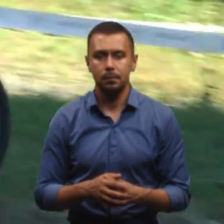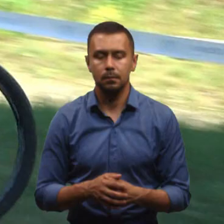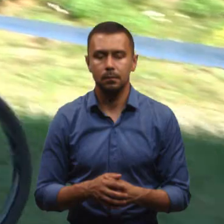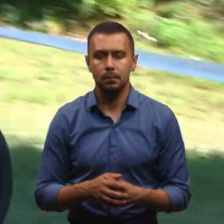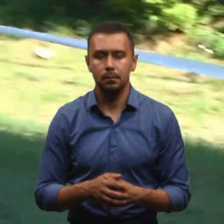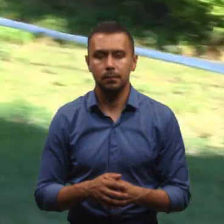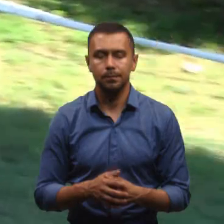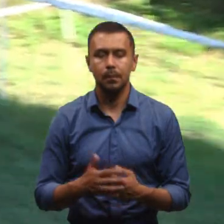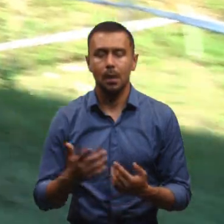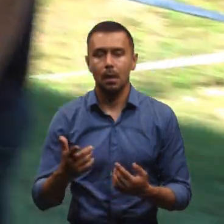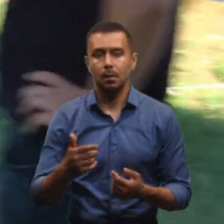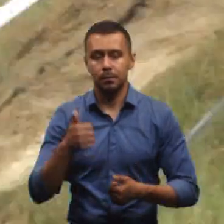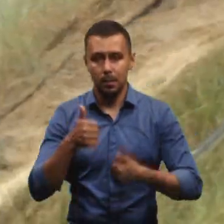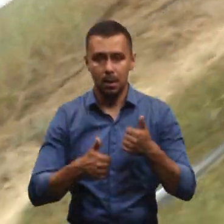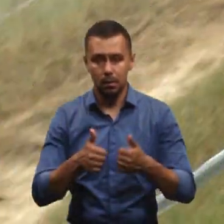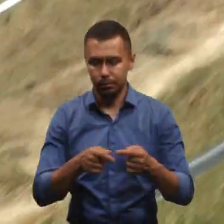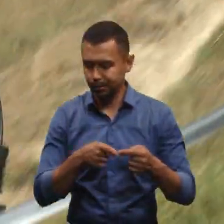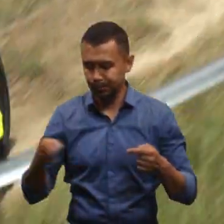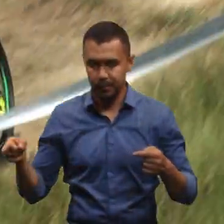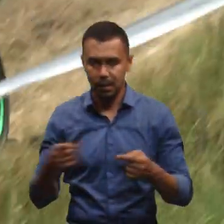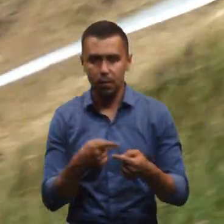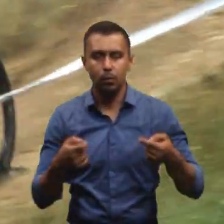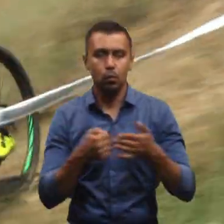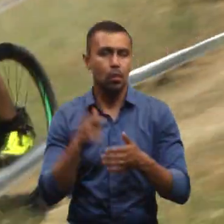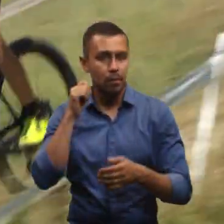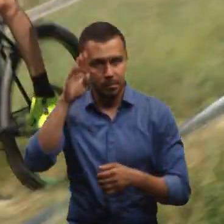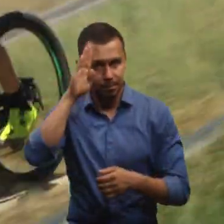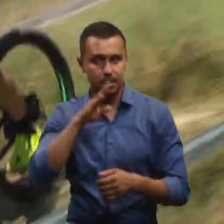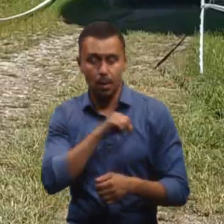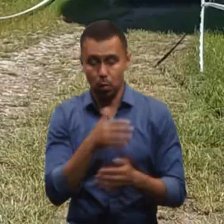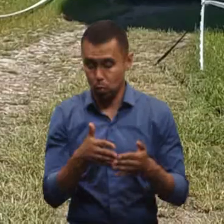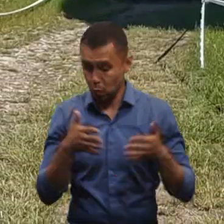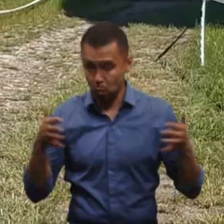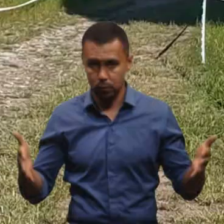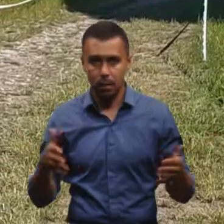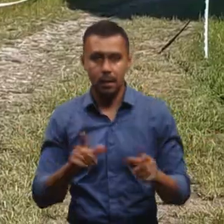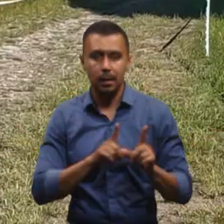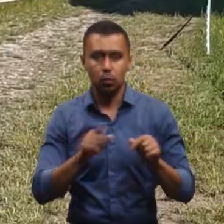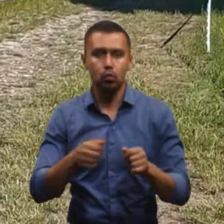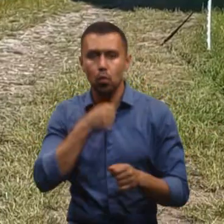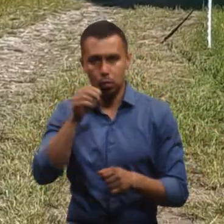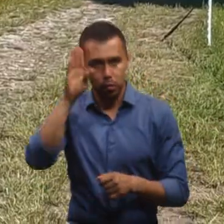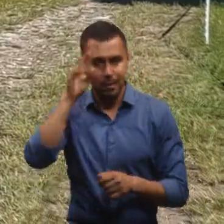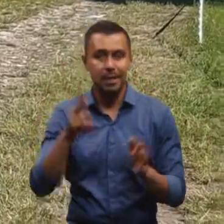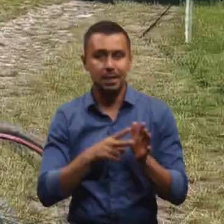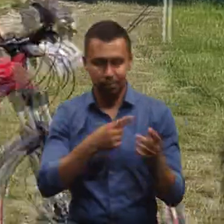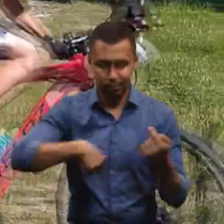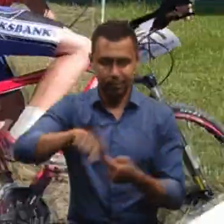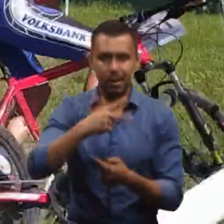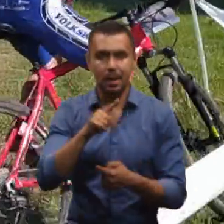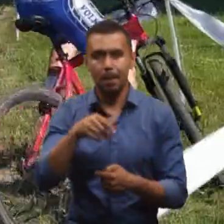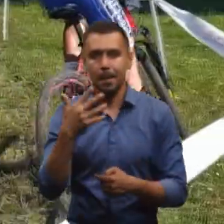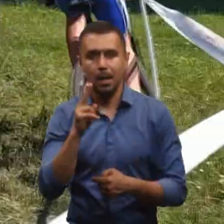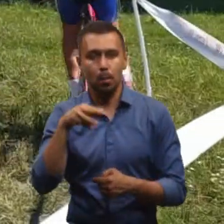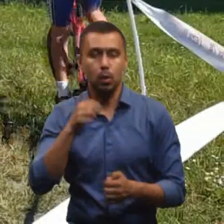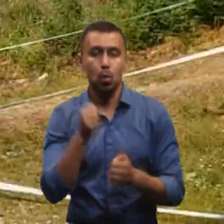У крос-кантрі маунтинбайкери долають дистанції відповідно до віку і статі. Найдовшу дистанцію їдуть дорослі чоловіки – 7 кіл по 3,5